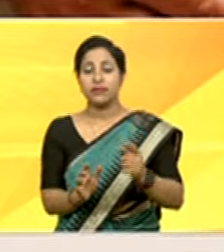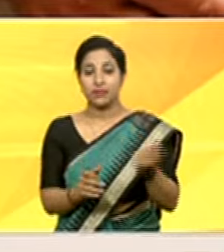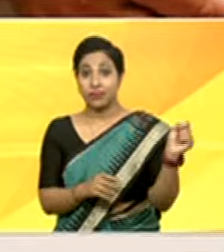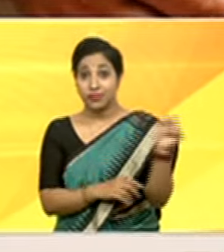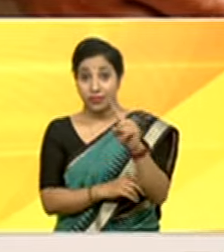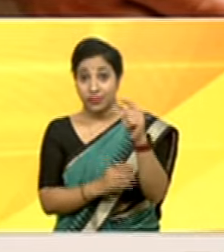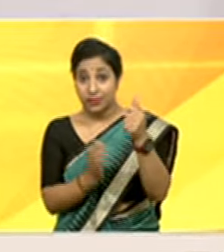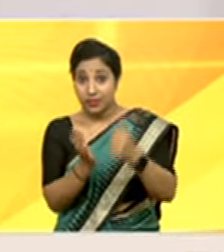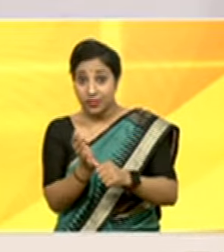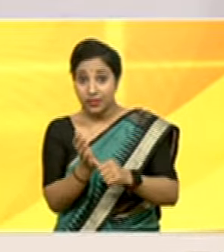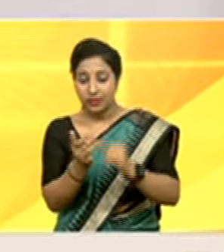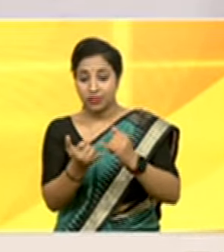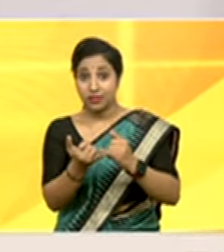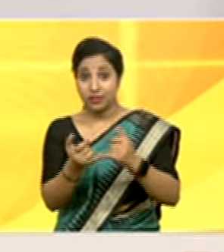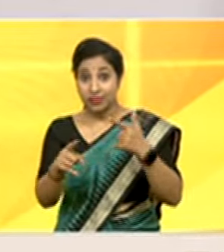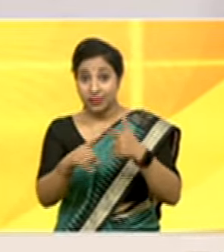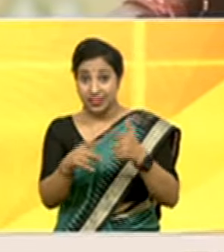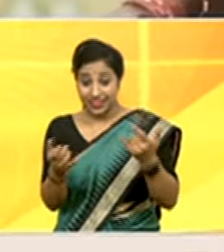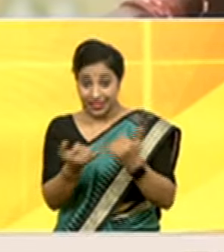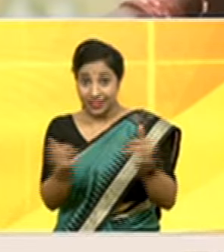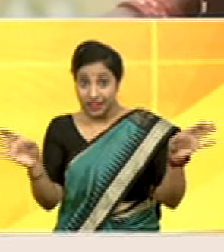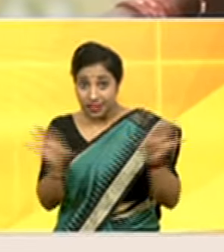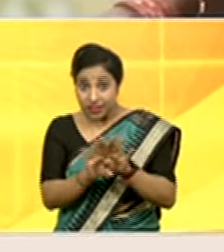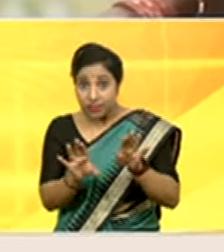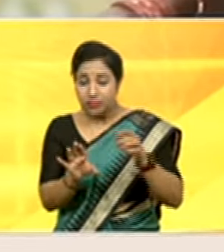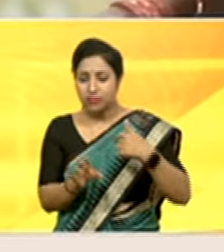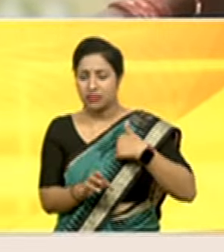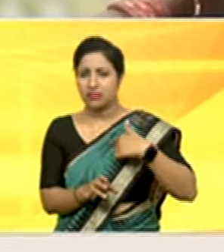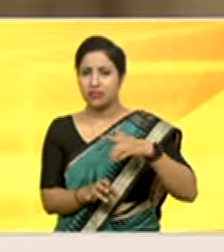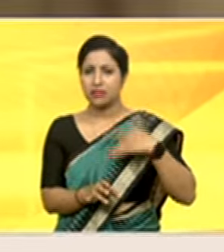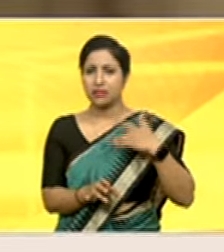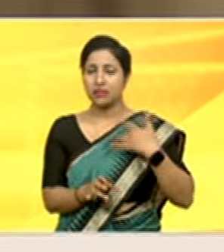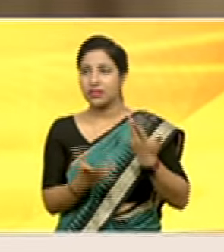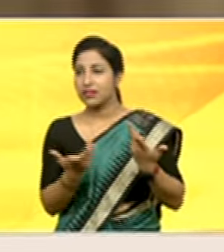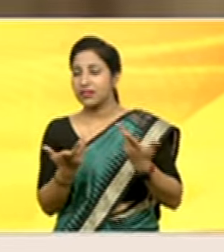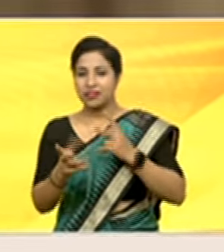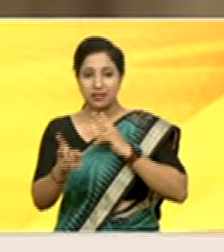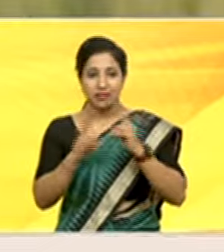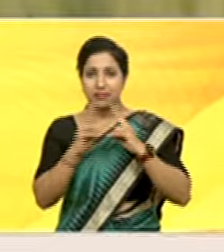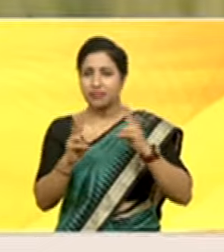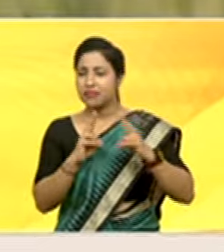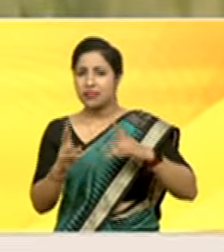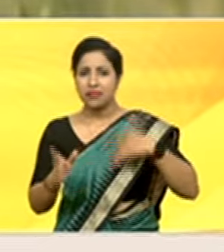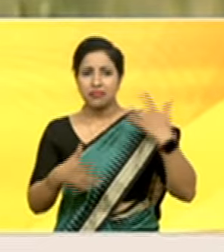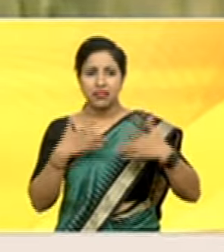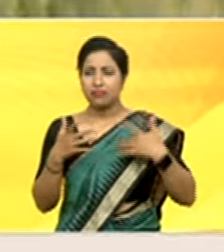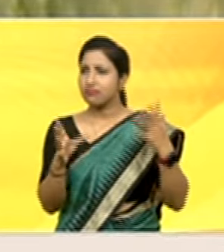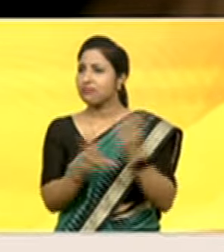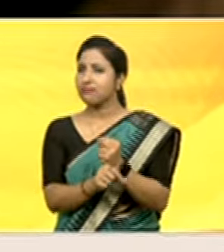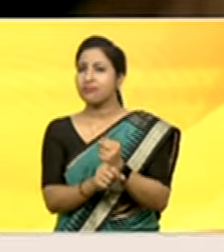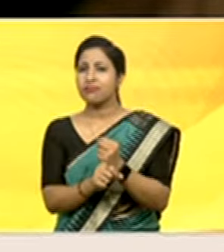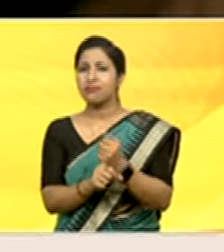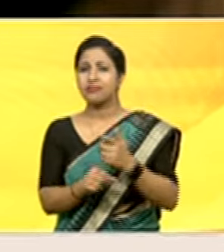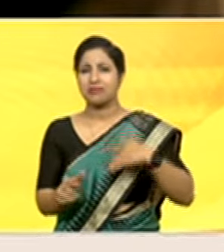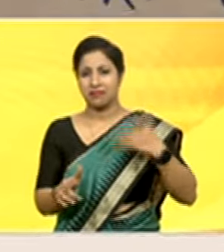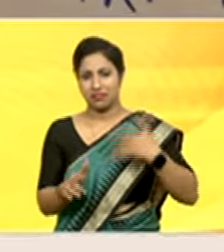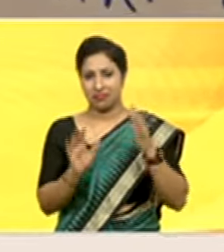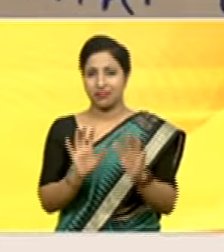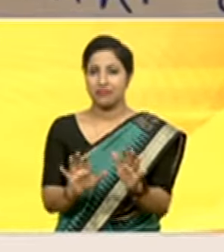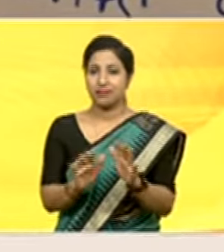का आखरी रववार आने को होता था तब मुझे आपसे इस समवात की बहुत कमी महसूस होती थी